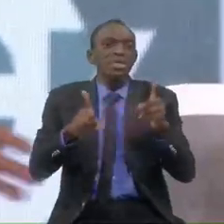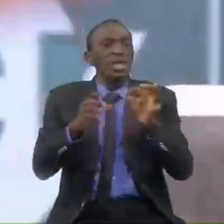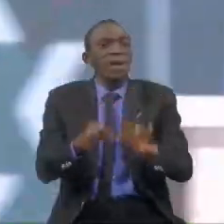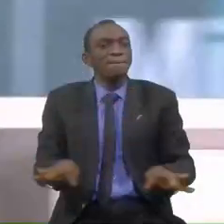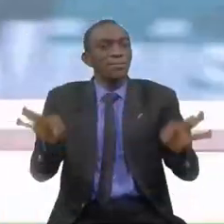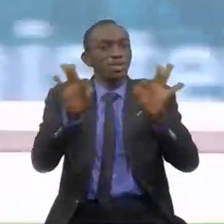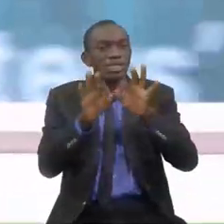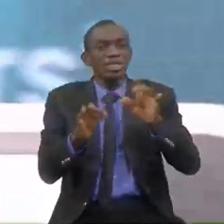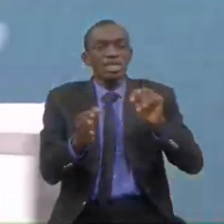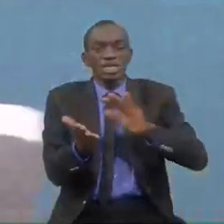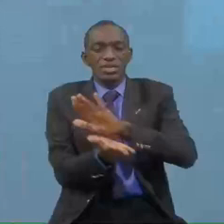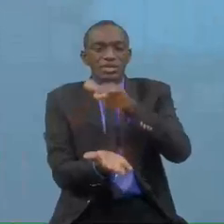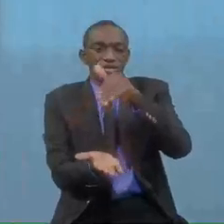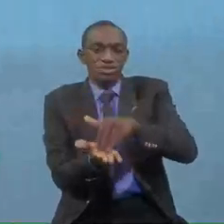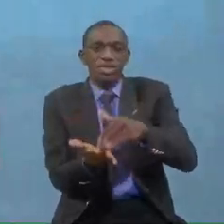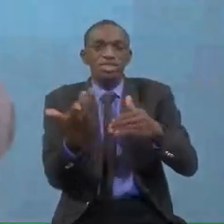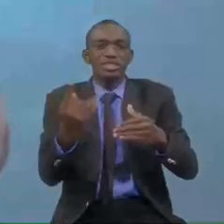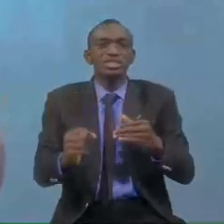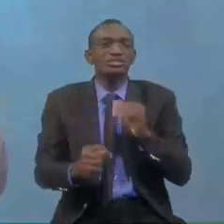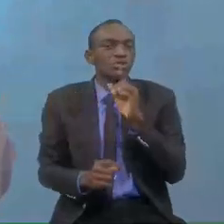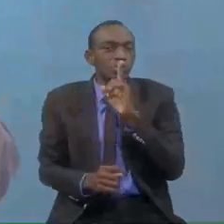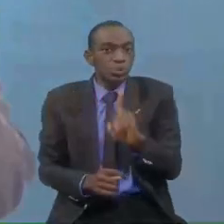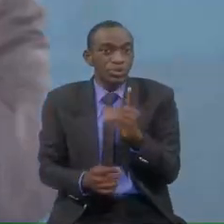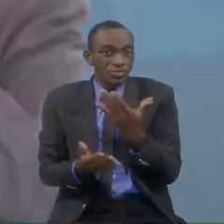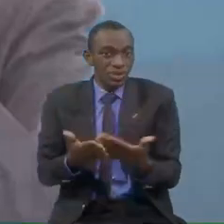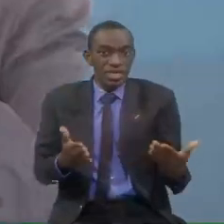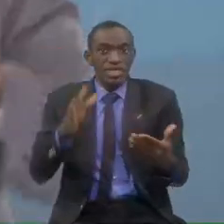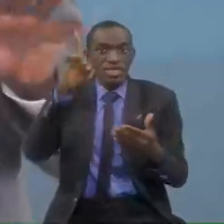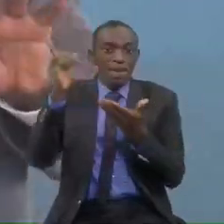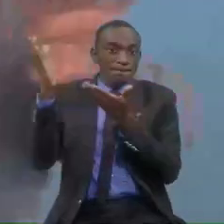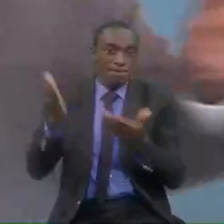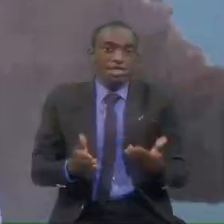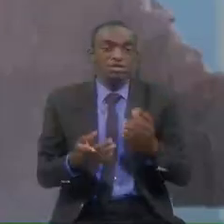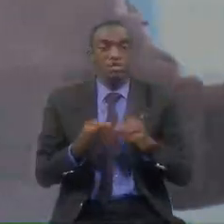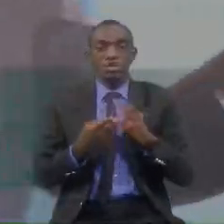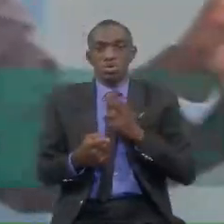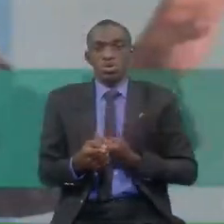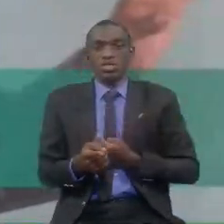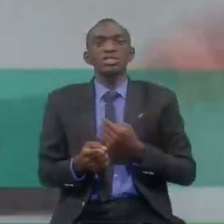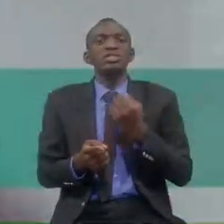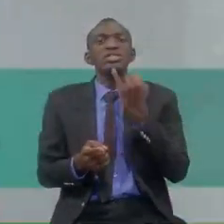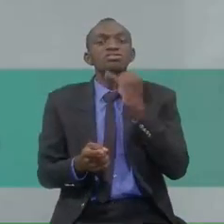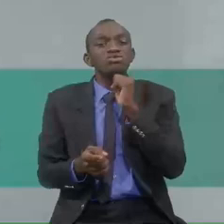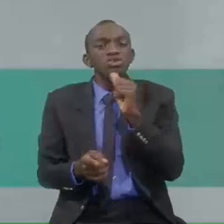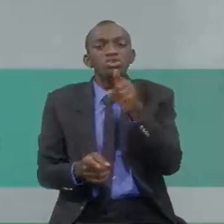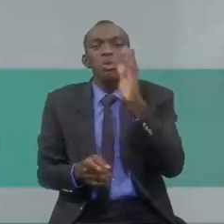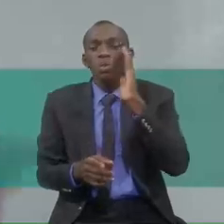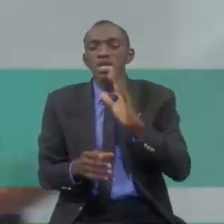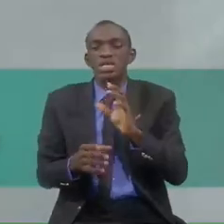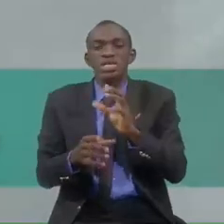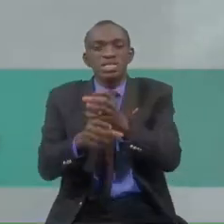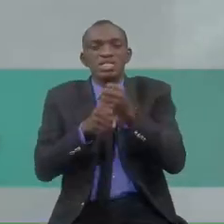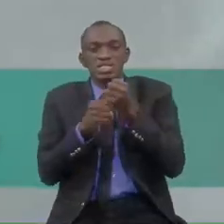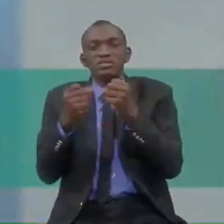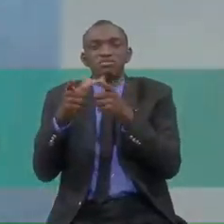reçu, de ce qu'on recevra. Mais la chose principale que le Seigneur nous donne, il dit, mais vous, il ne sait pas que mais vous